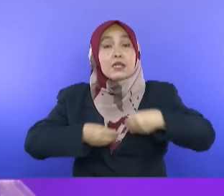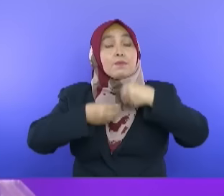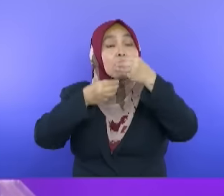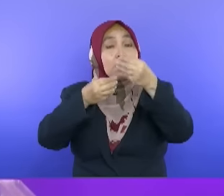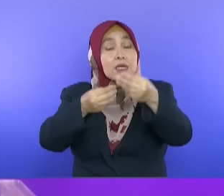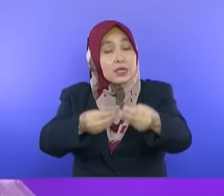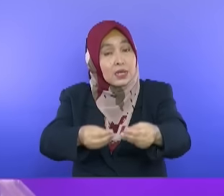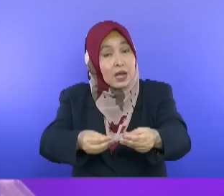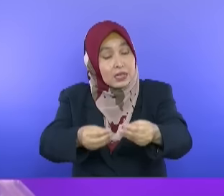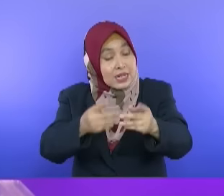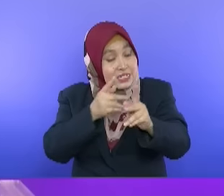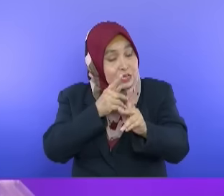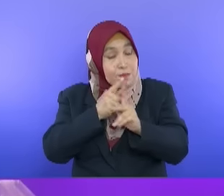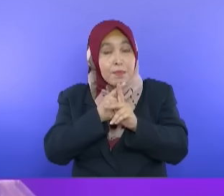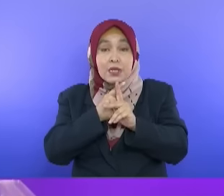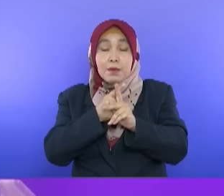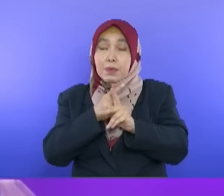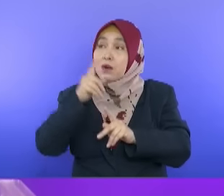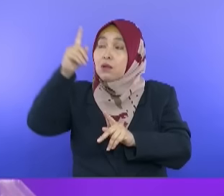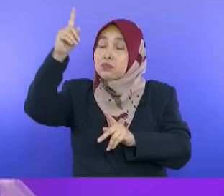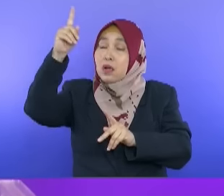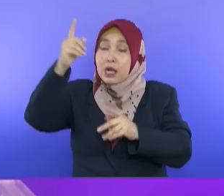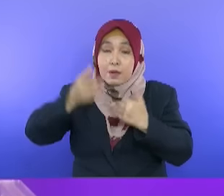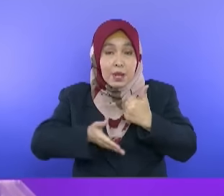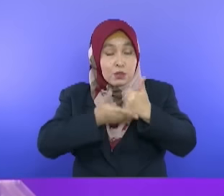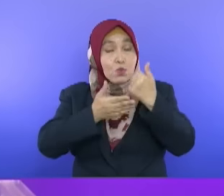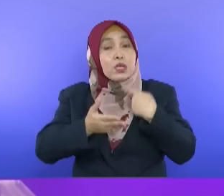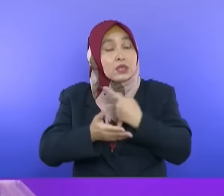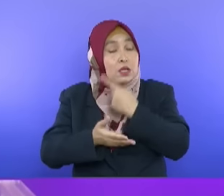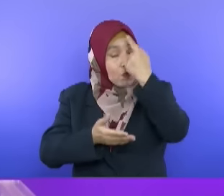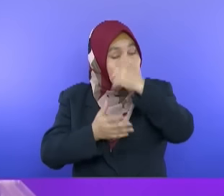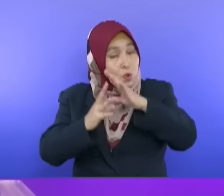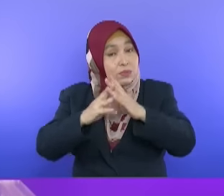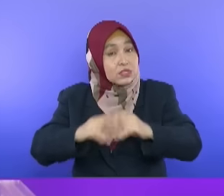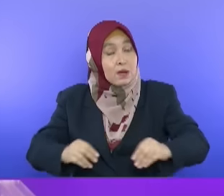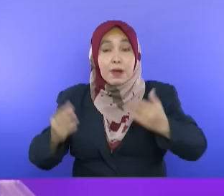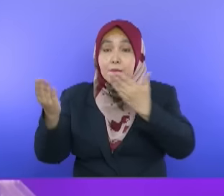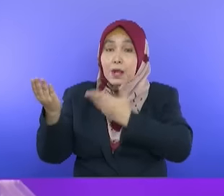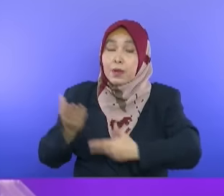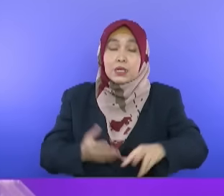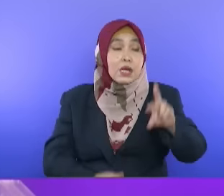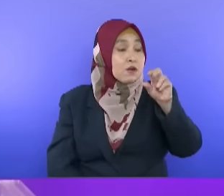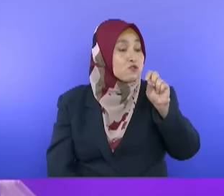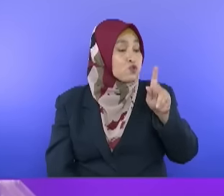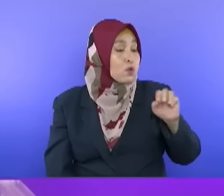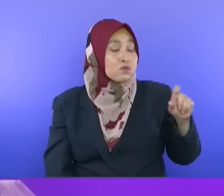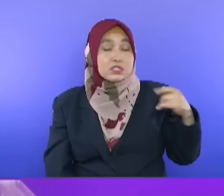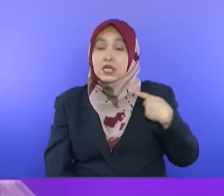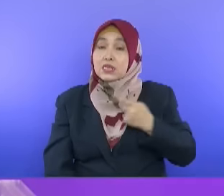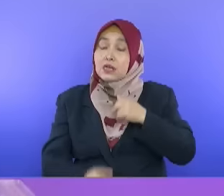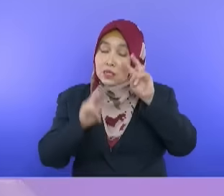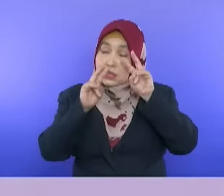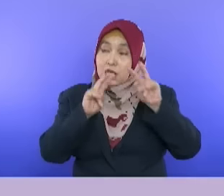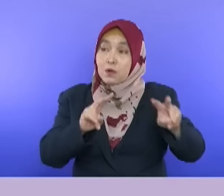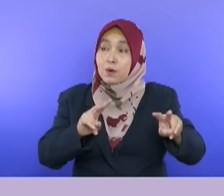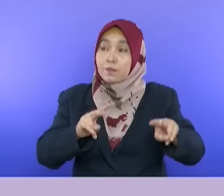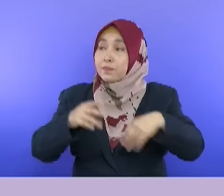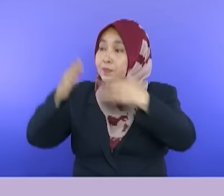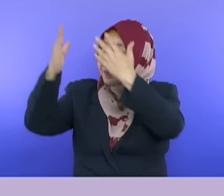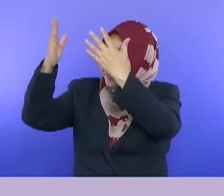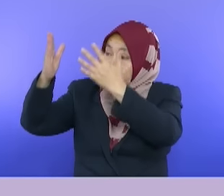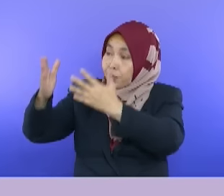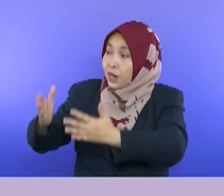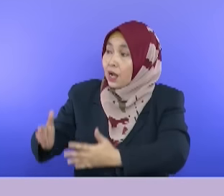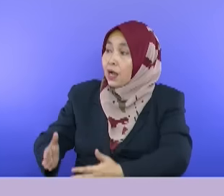dan disimpan di sisi Allah Allah akan bantu kita untuk menyelesaikannya membawa pada resolusi kita pada hari ini kita saksikan yaitu